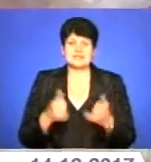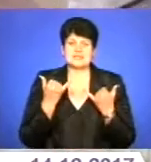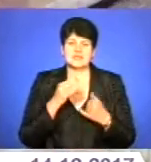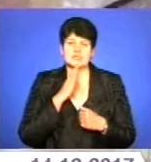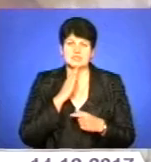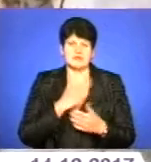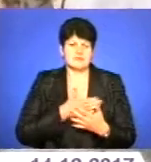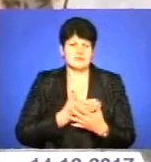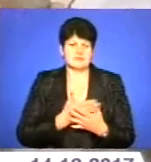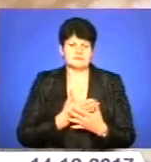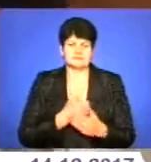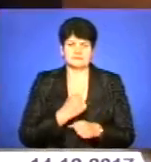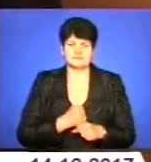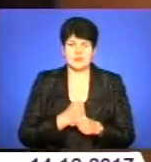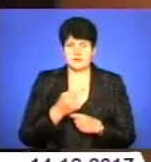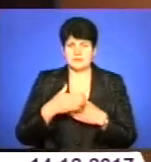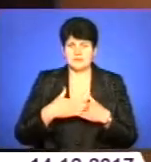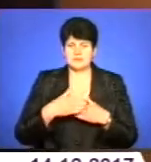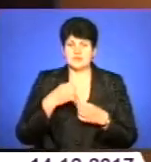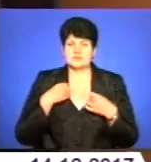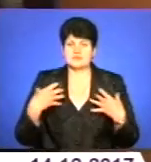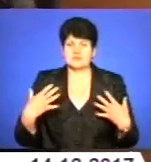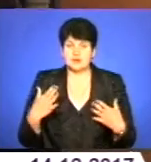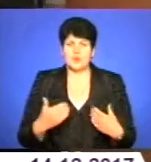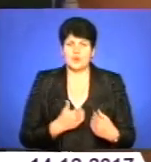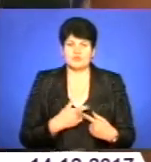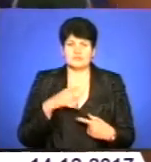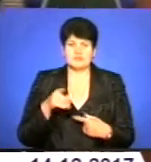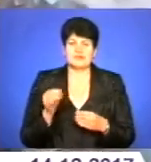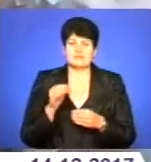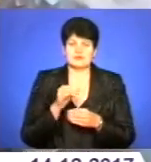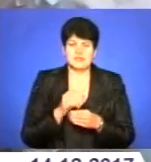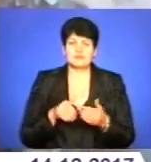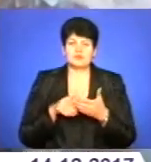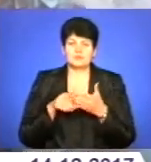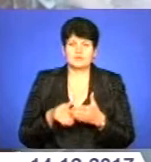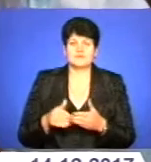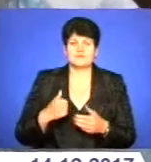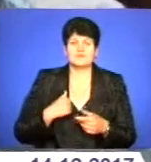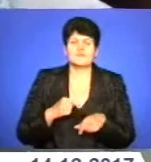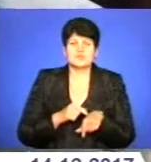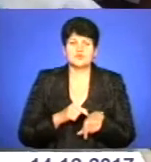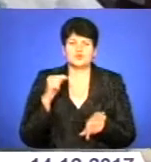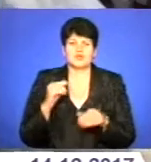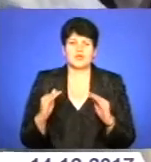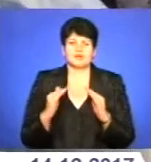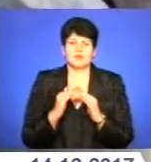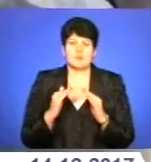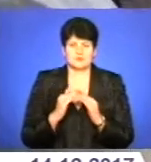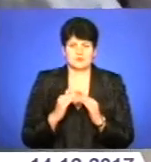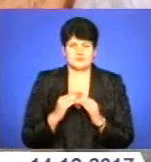особливо активізувались, адже наближаються свята. Зазначають, хочуть, аби їхні вареники допомогли військовим відчути домашню